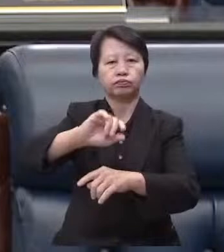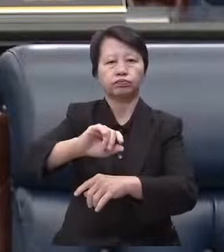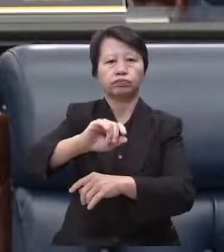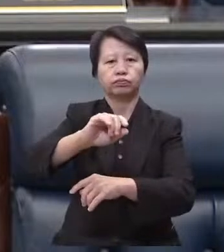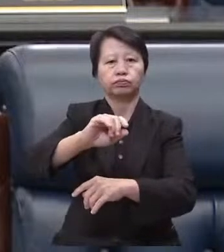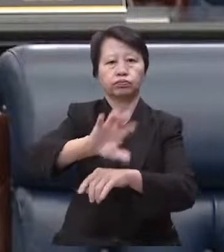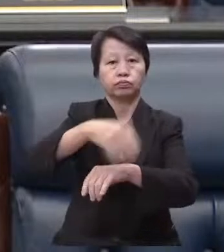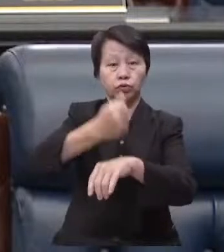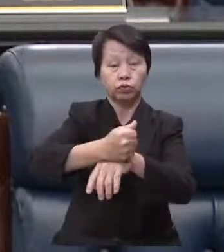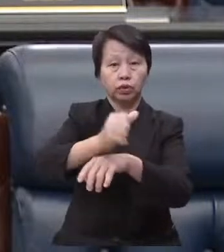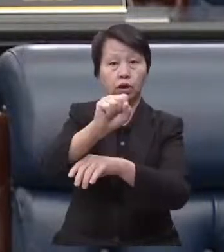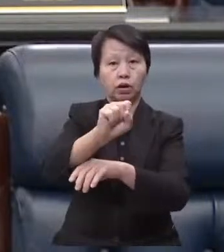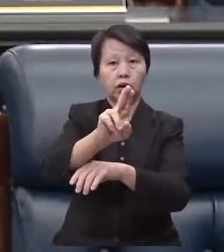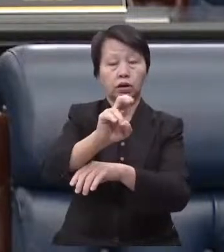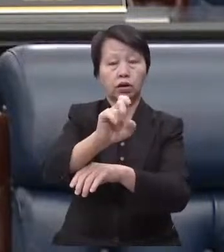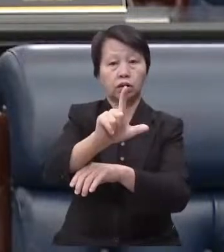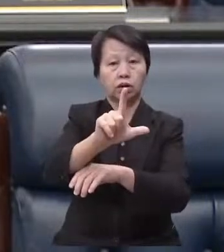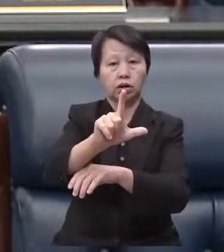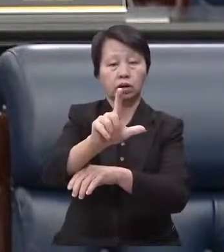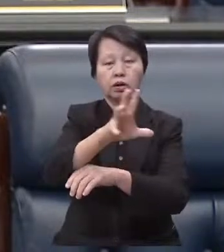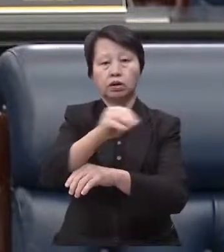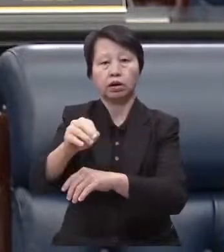pertubuhan-pertubuhan sivil dan NGO,